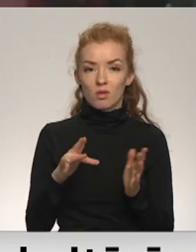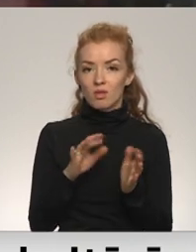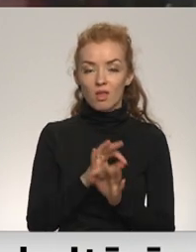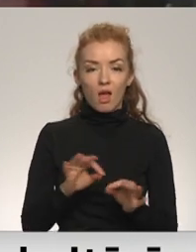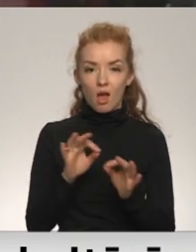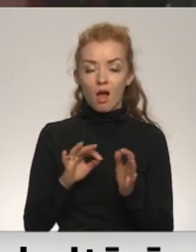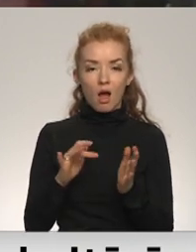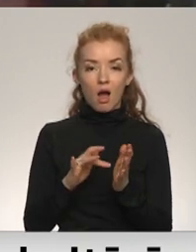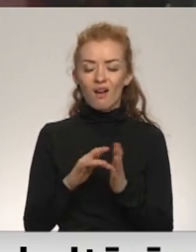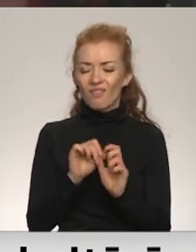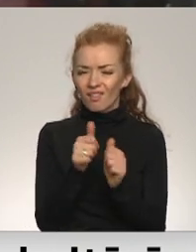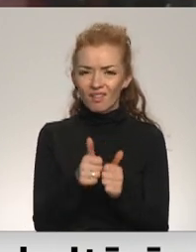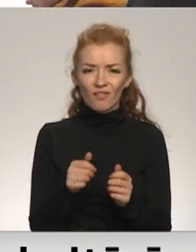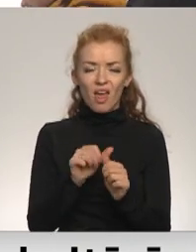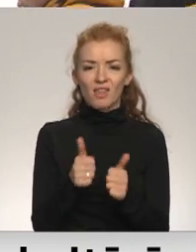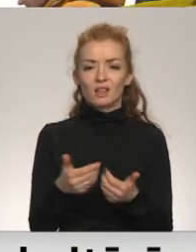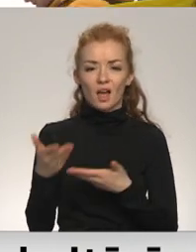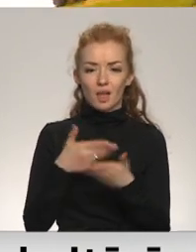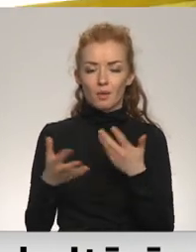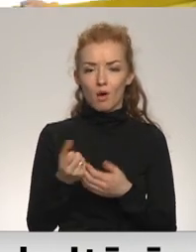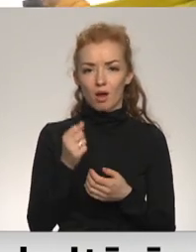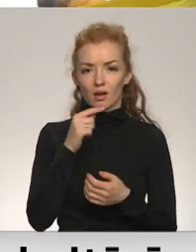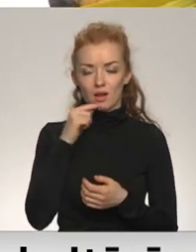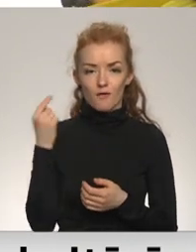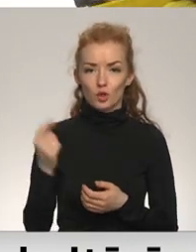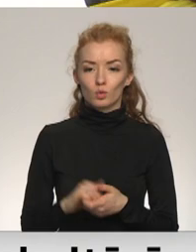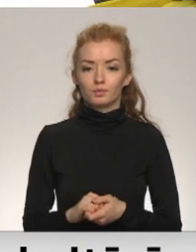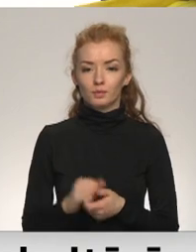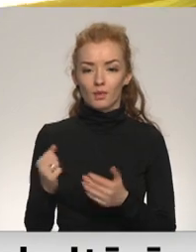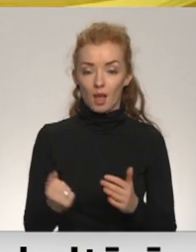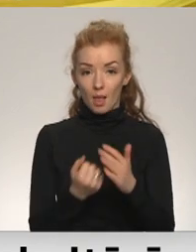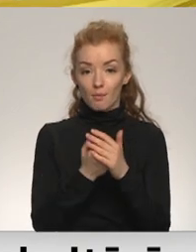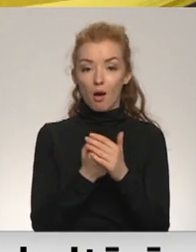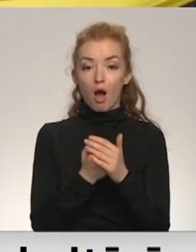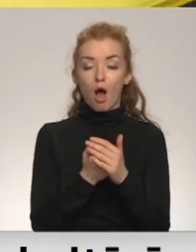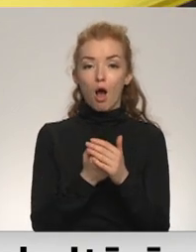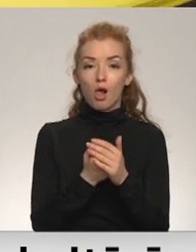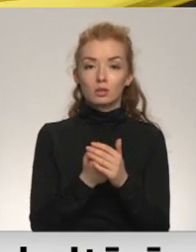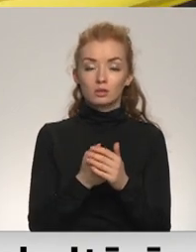nekādu sadarbības formu ar šo valsti. Atbalstam Ukraiņu tautai